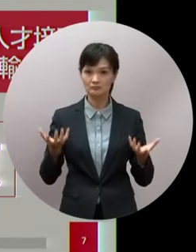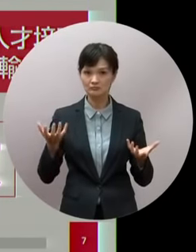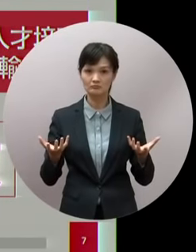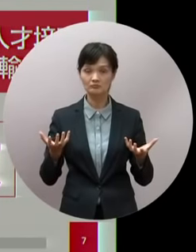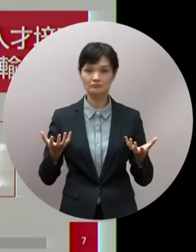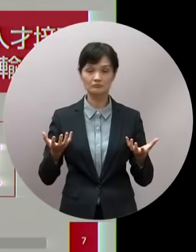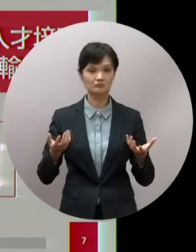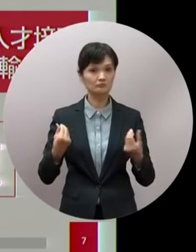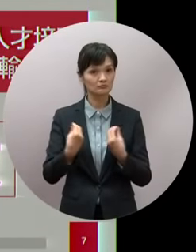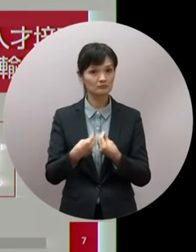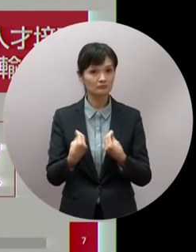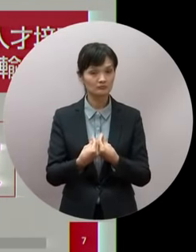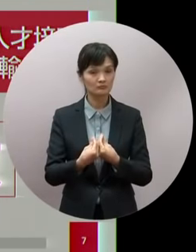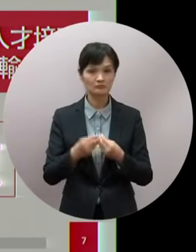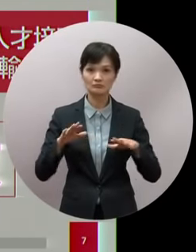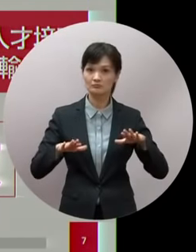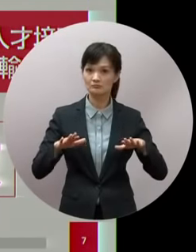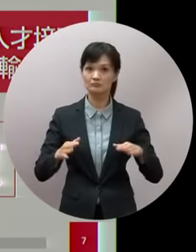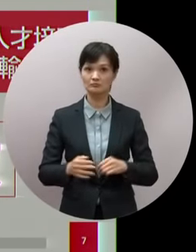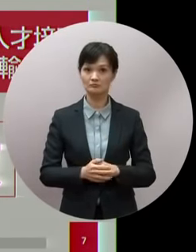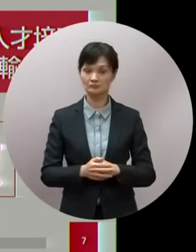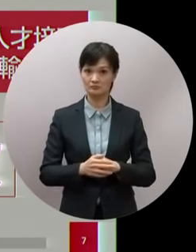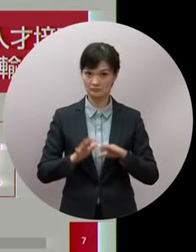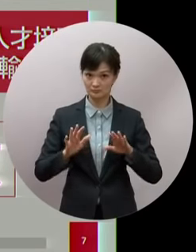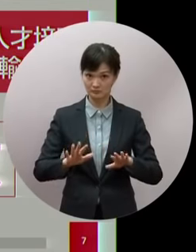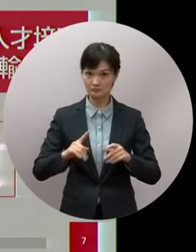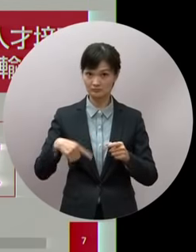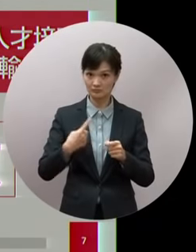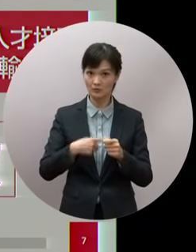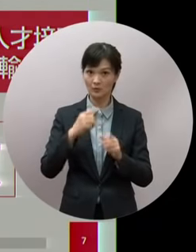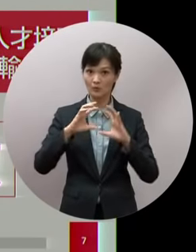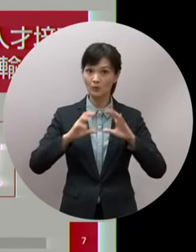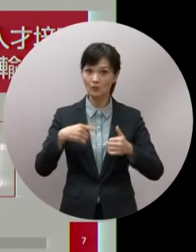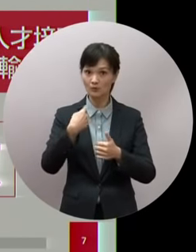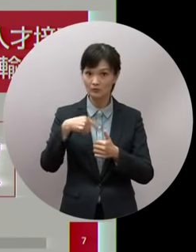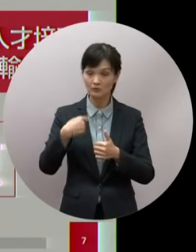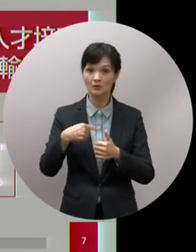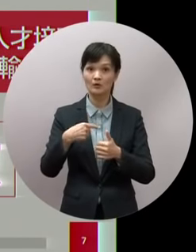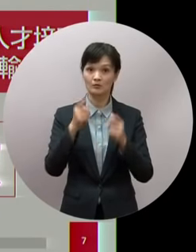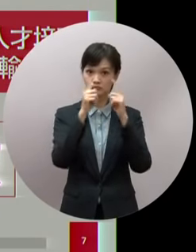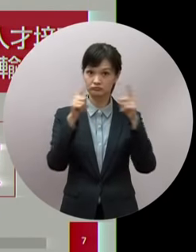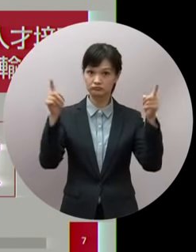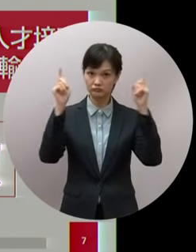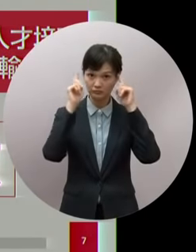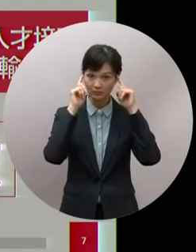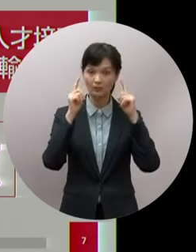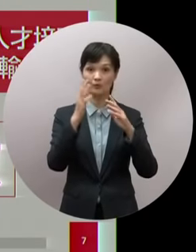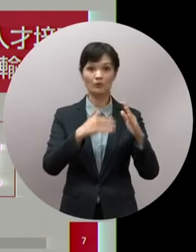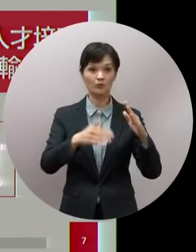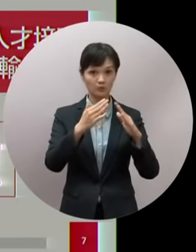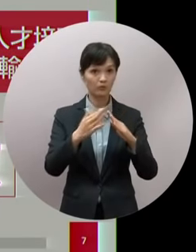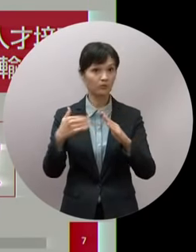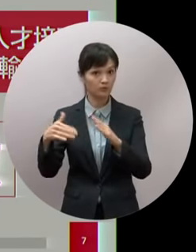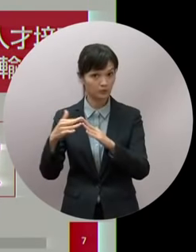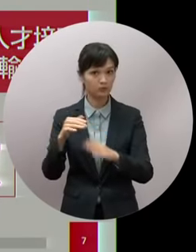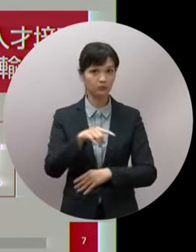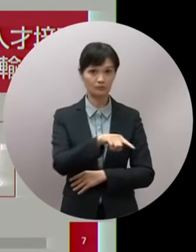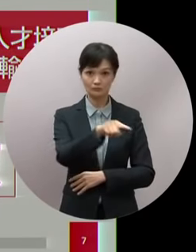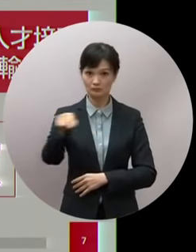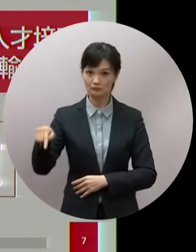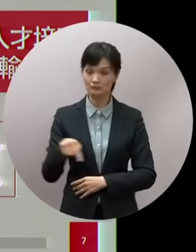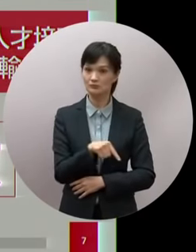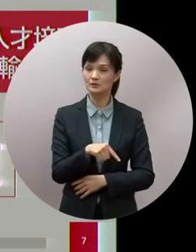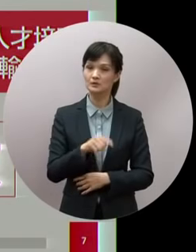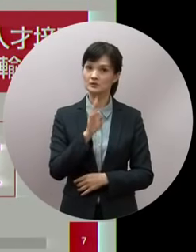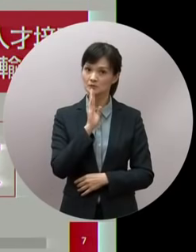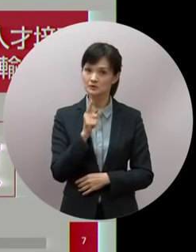刚刚如何努力在今年的国教、大学，在校园是不是要延